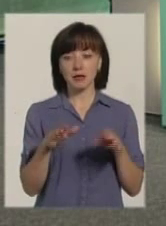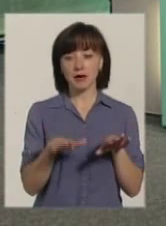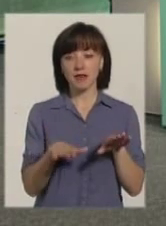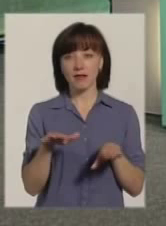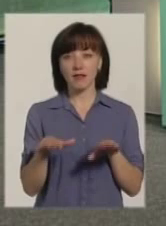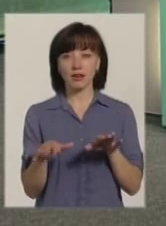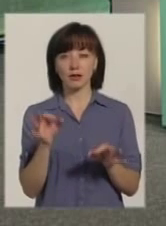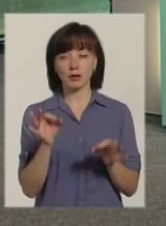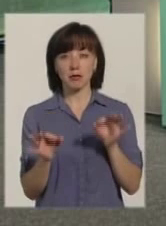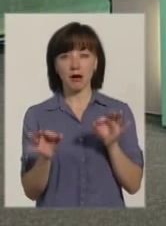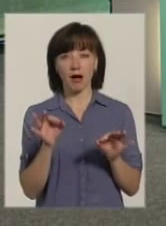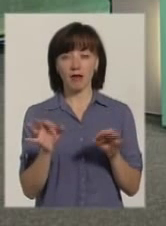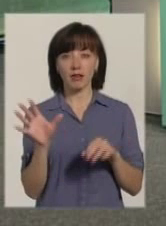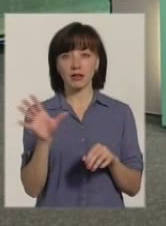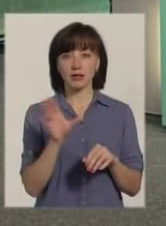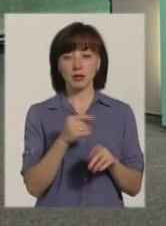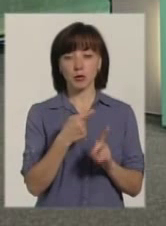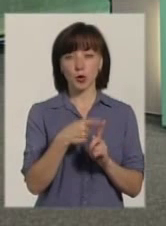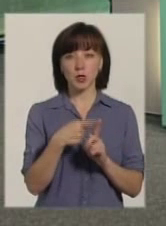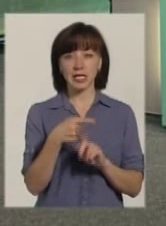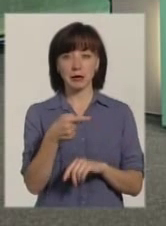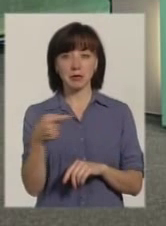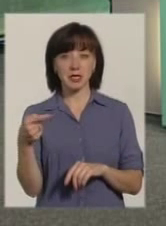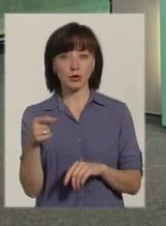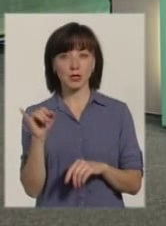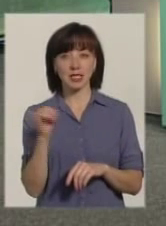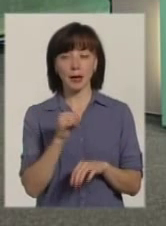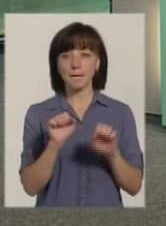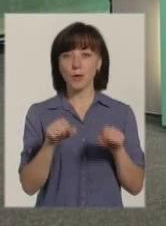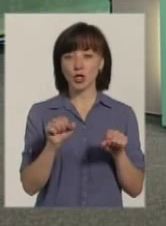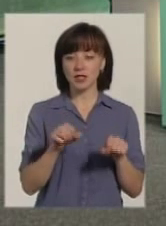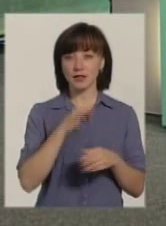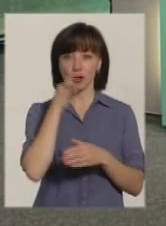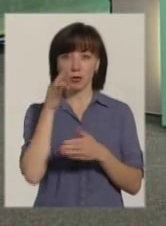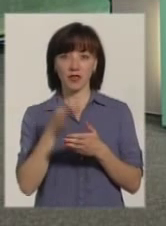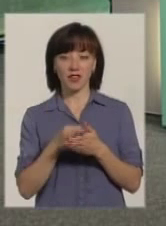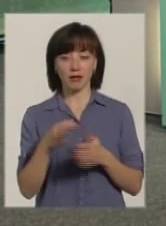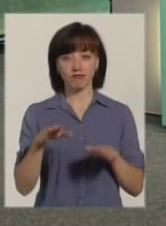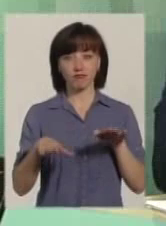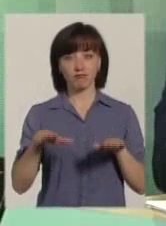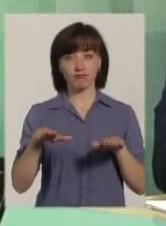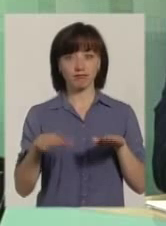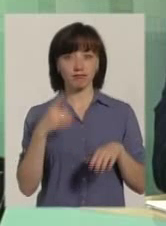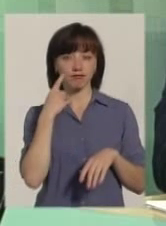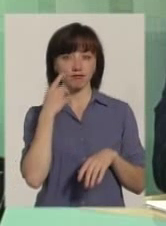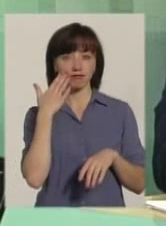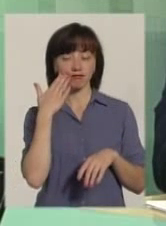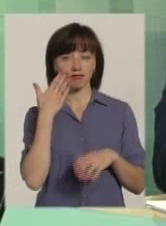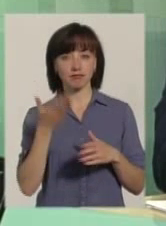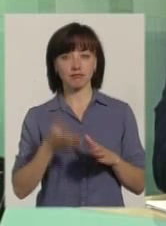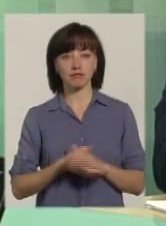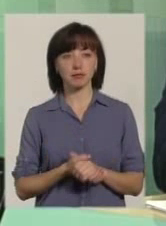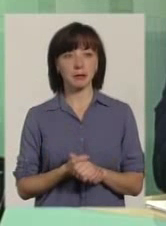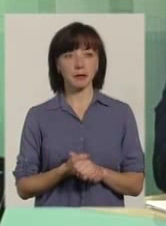дуже правильно виважувати всі за, проти і можливості, і відповідальності. І напевно,